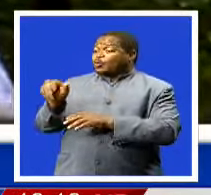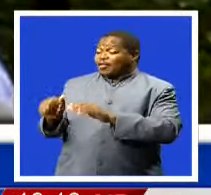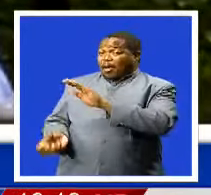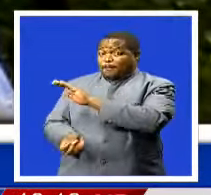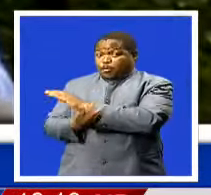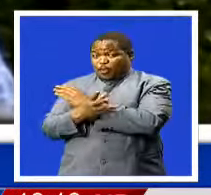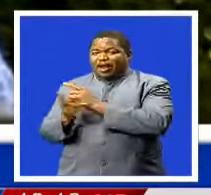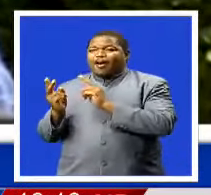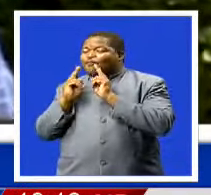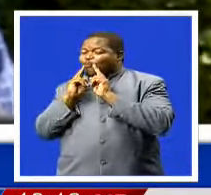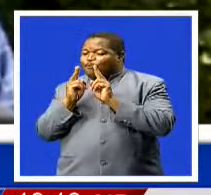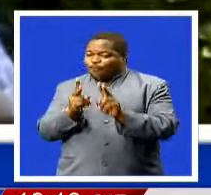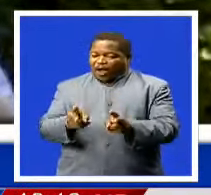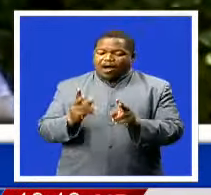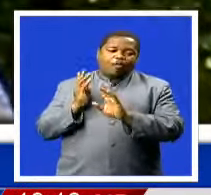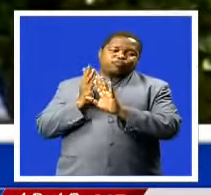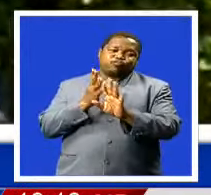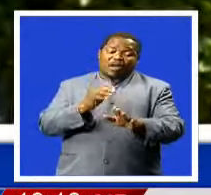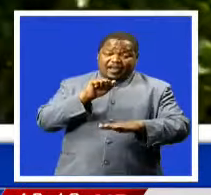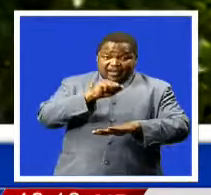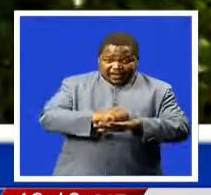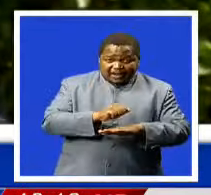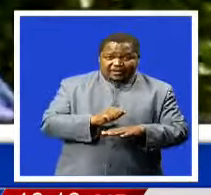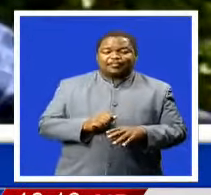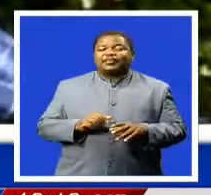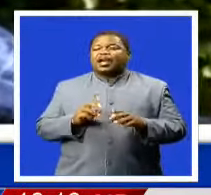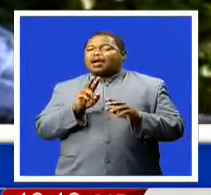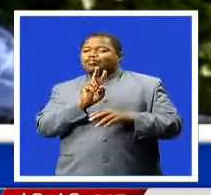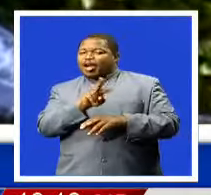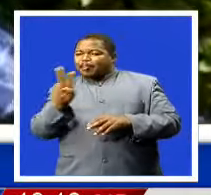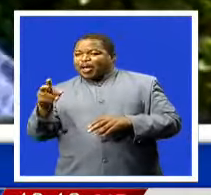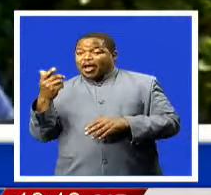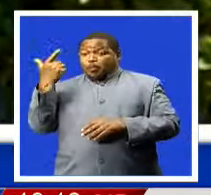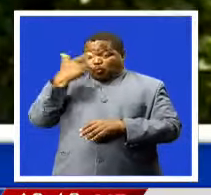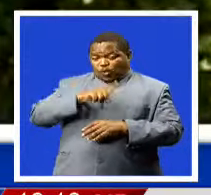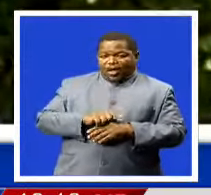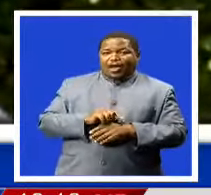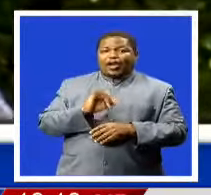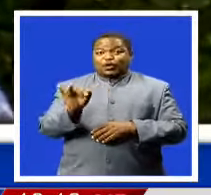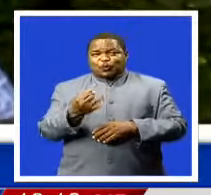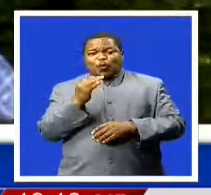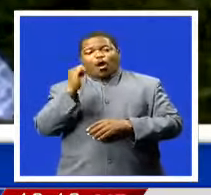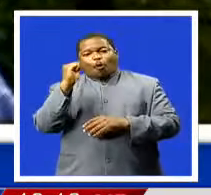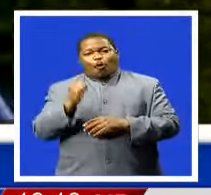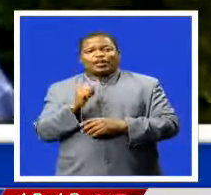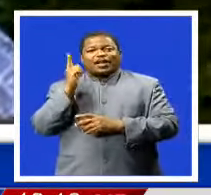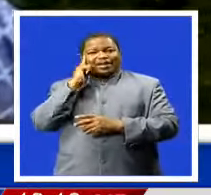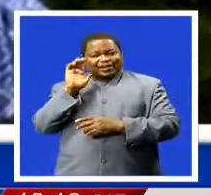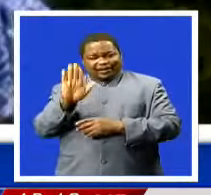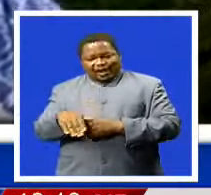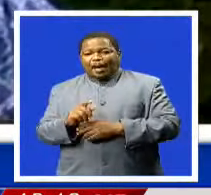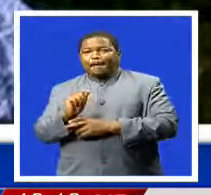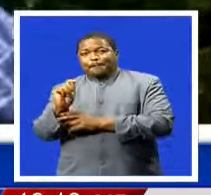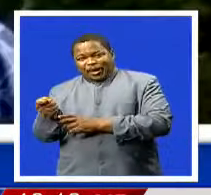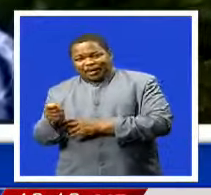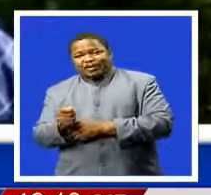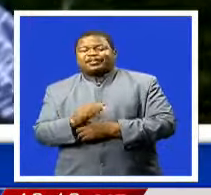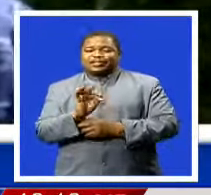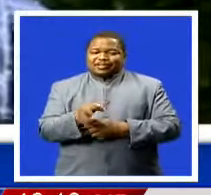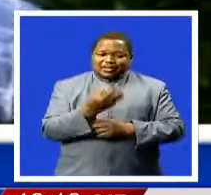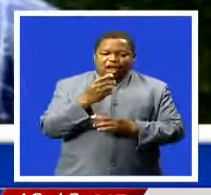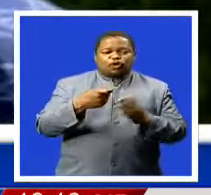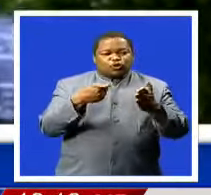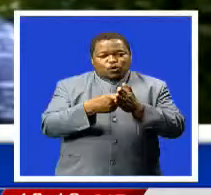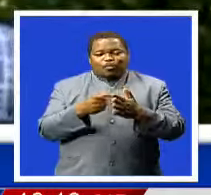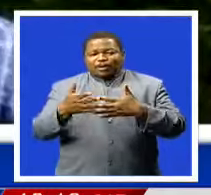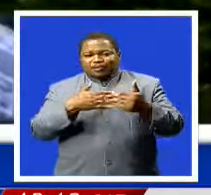lokhu kuphela sebetela kuthenga sebetela kulala kulala emahotela sebetela kungcebeleka babukela live sesikhanga